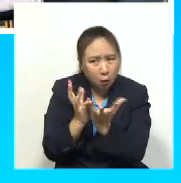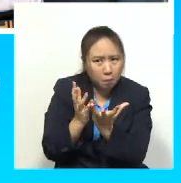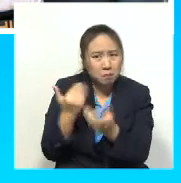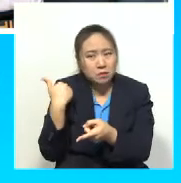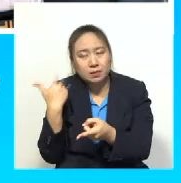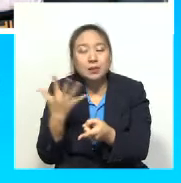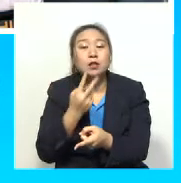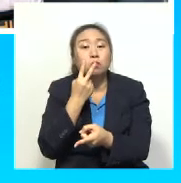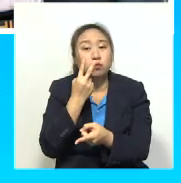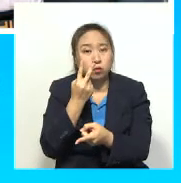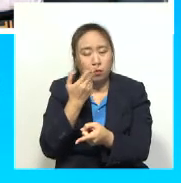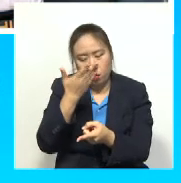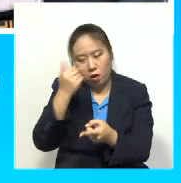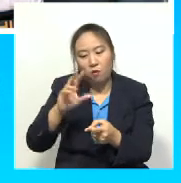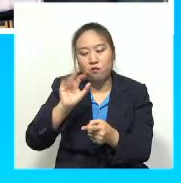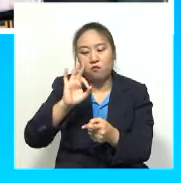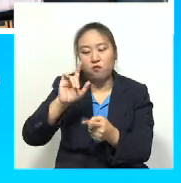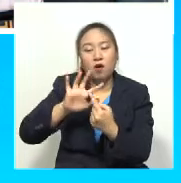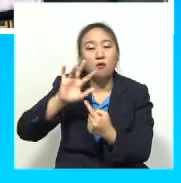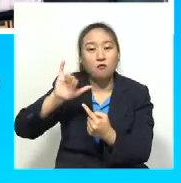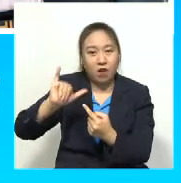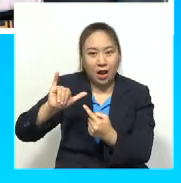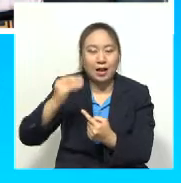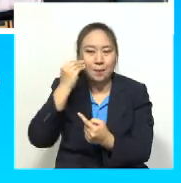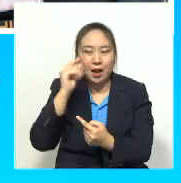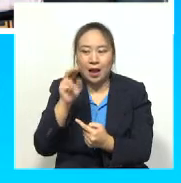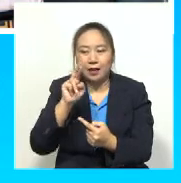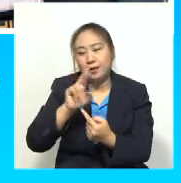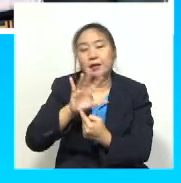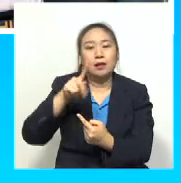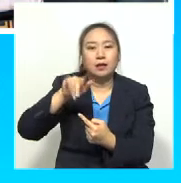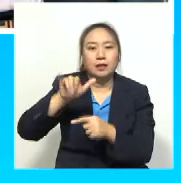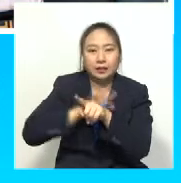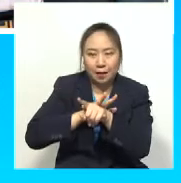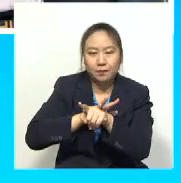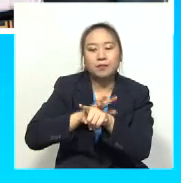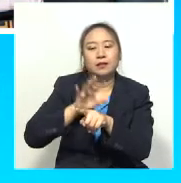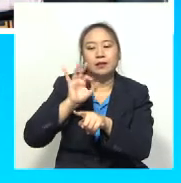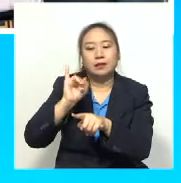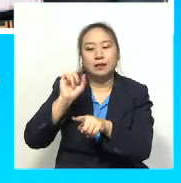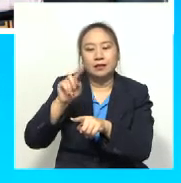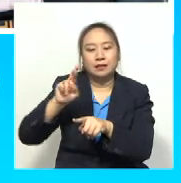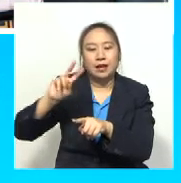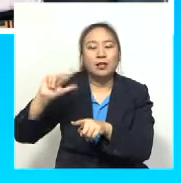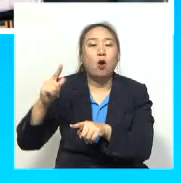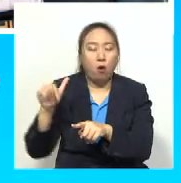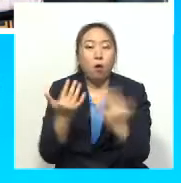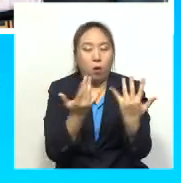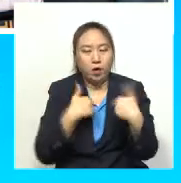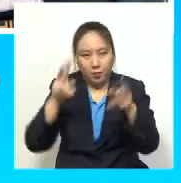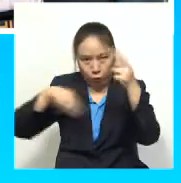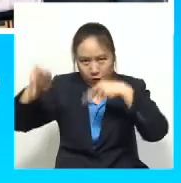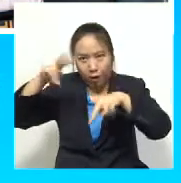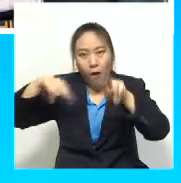ายยังไงเกิดขึ้นหรือเปล่าเป็นสันฝายเก็บน้ำบ้านซับใส่ทองอะคะท่านรอง บ้านซับใส่ทองนะครับเดี๋ยวจะตรวจสอบครับ ค่ะค่ะ